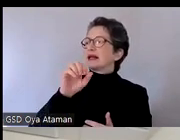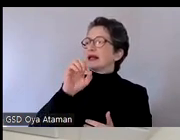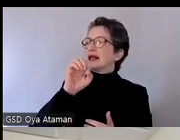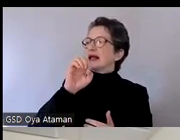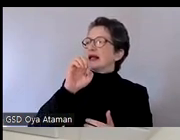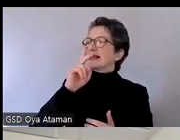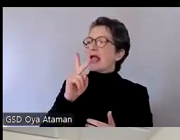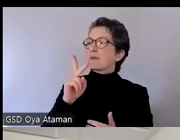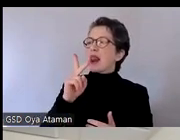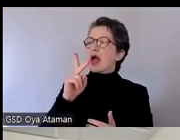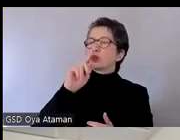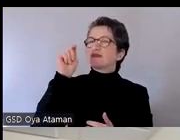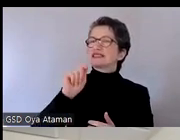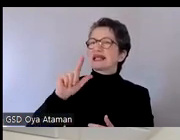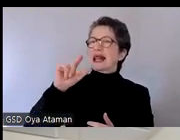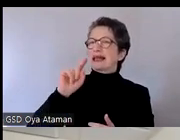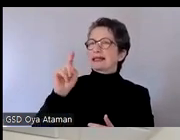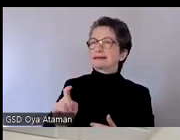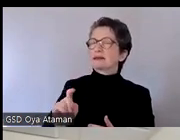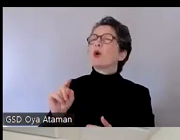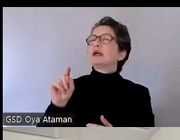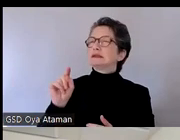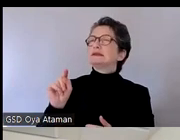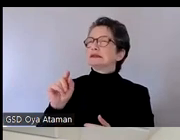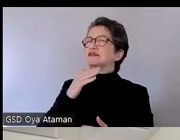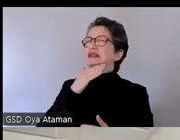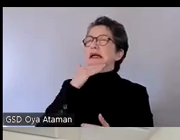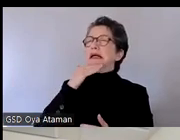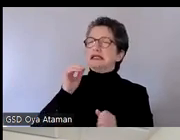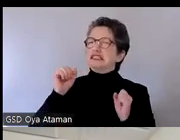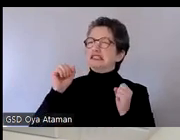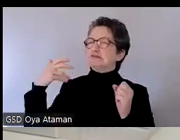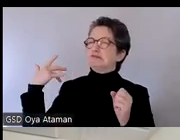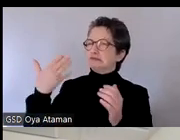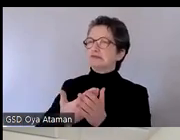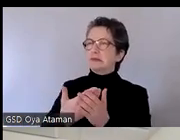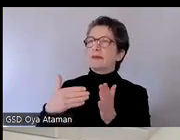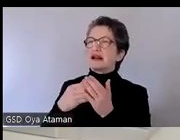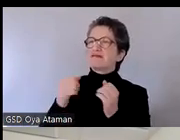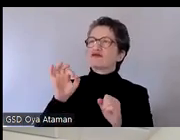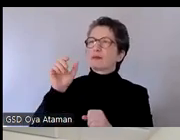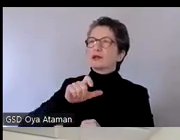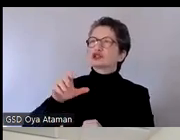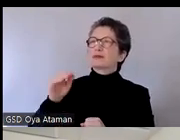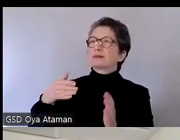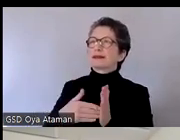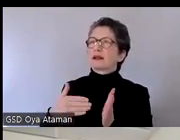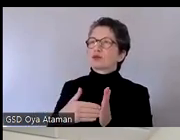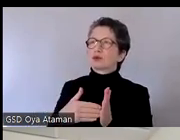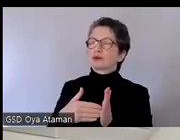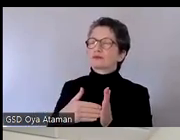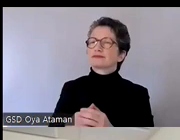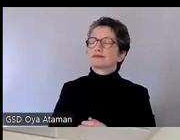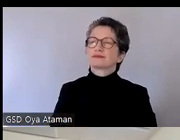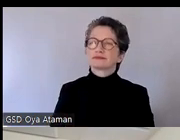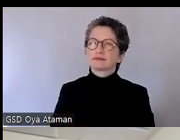seit Jahrzehnten in dem Bereich Barrierefreiheit für Menschen mit Behinderungen ergreifen und durchführen.